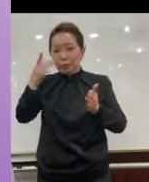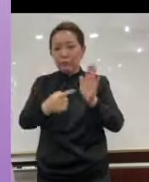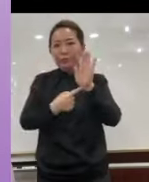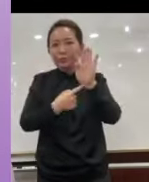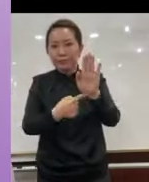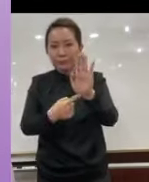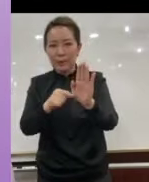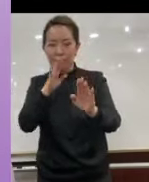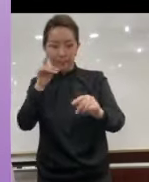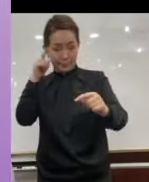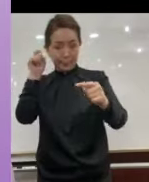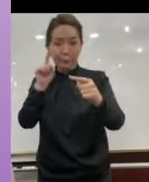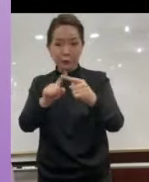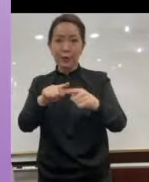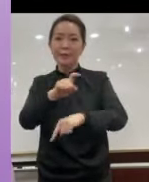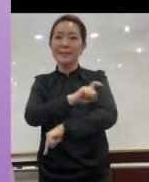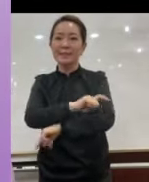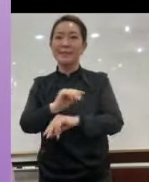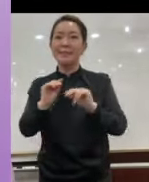зорьлоо.